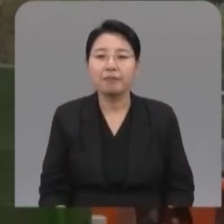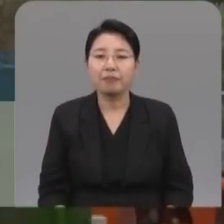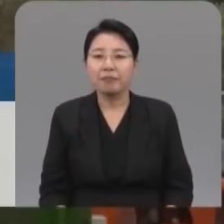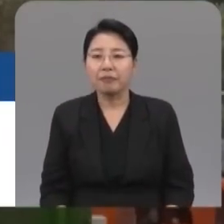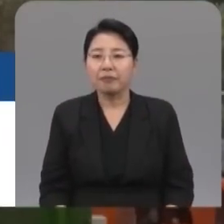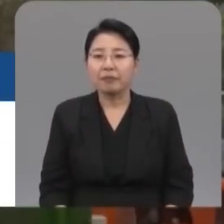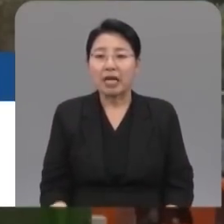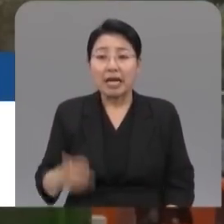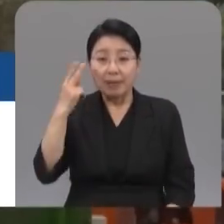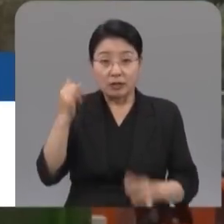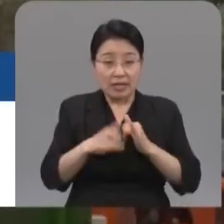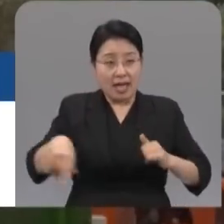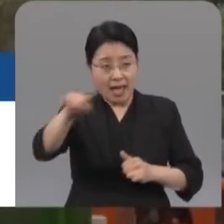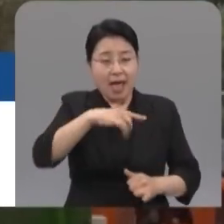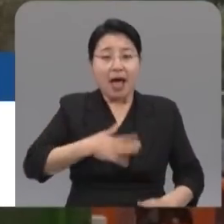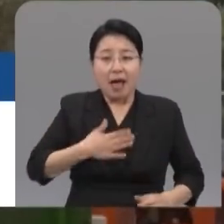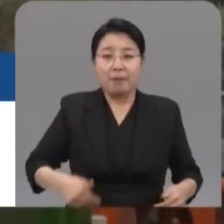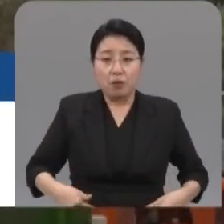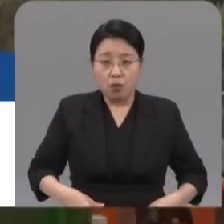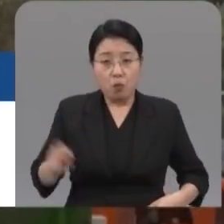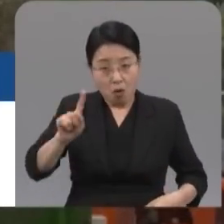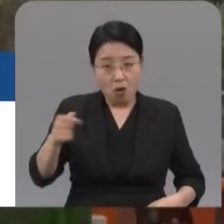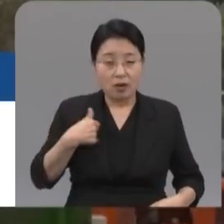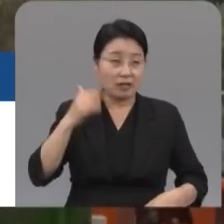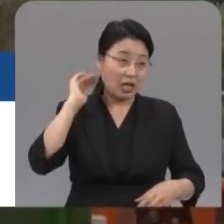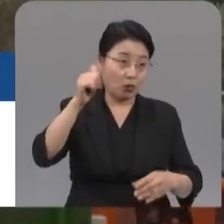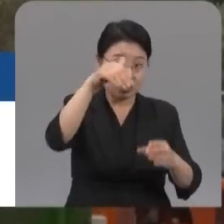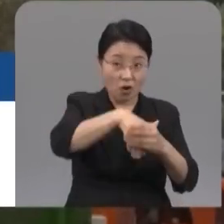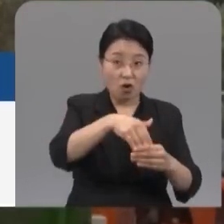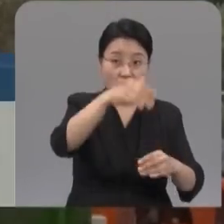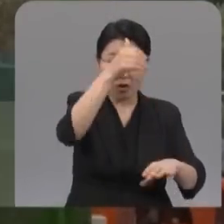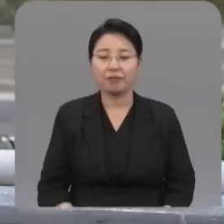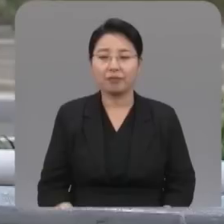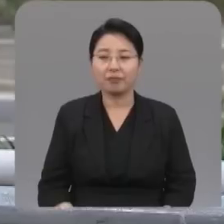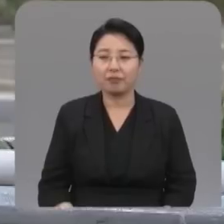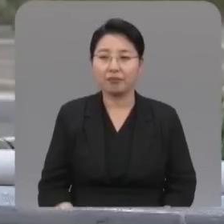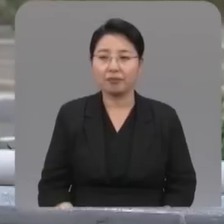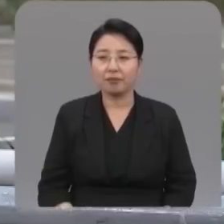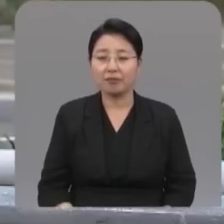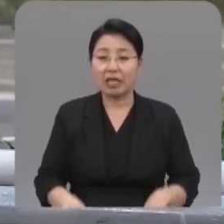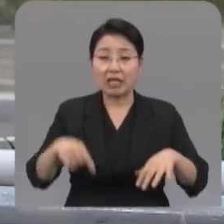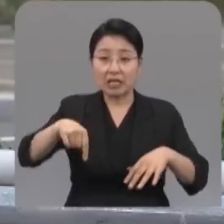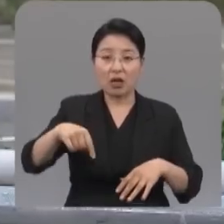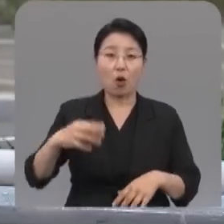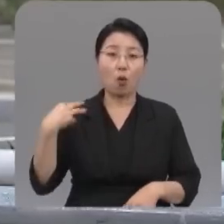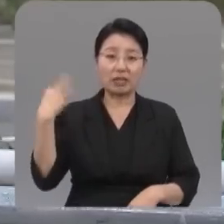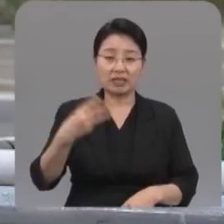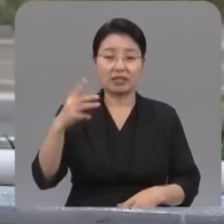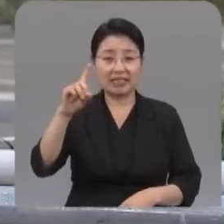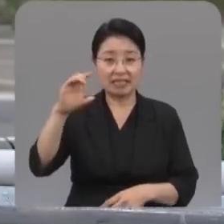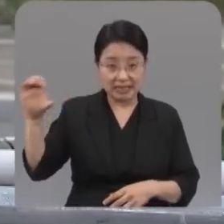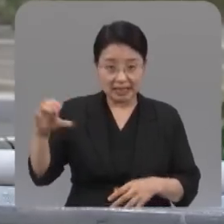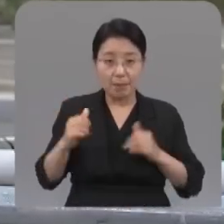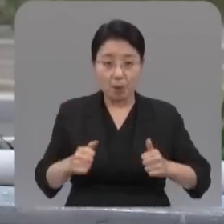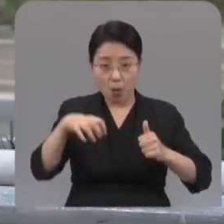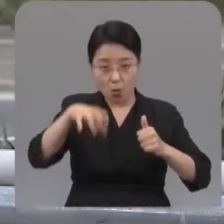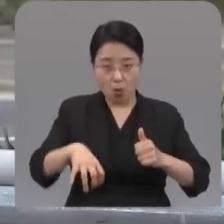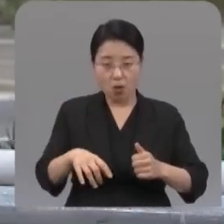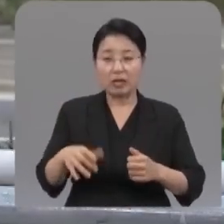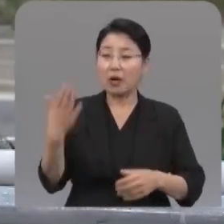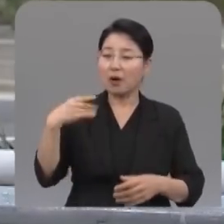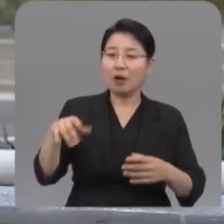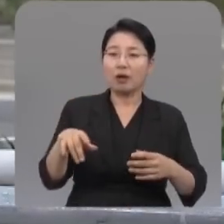I want the American people to know that I had no right to overturn the election. 네, 이곳 워싱턴 DC 연방법원은 1월